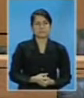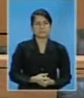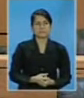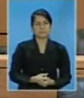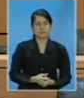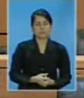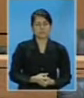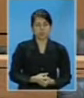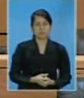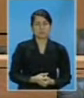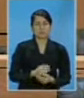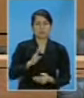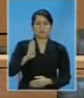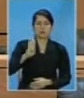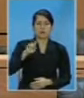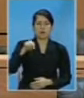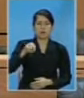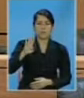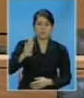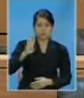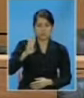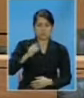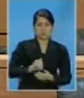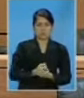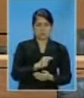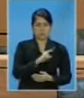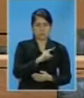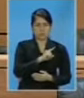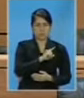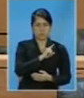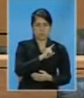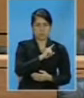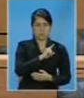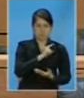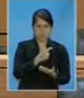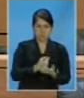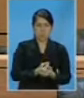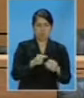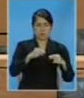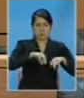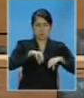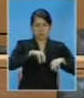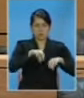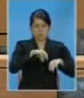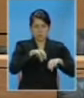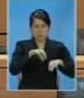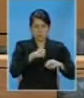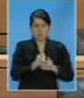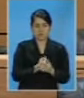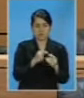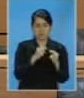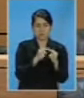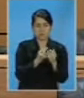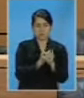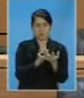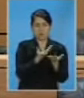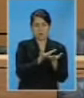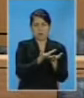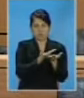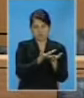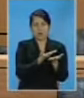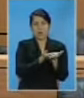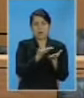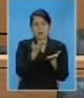บริษัทที่ได้ไปจัดซื้อรับจ้างจากหน่วยงานของรัฐเป็นไงครับเขาไปประเมิน